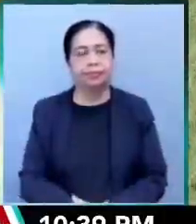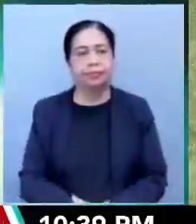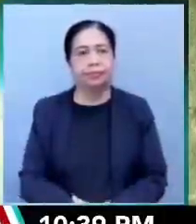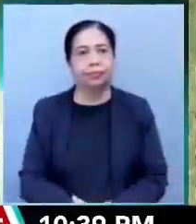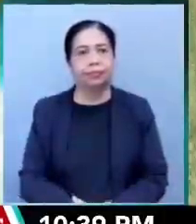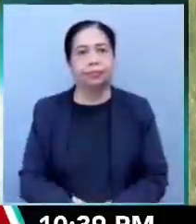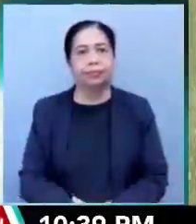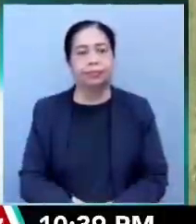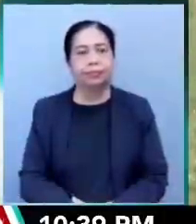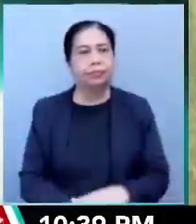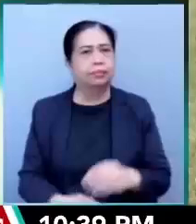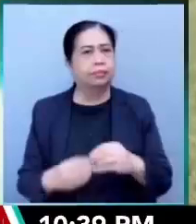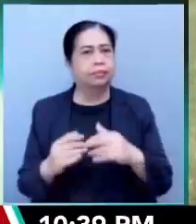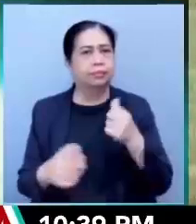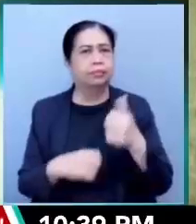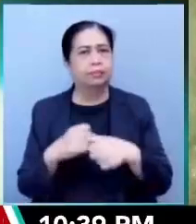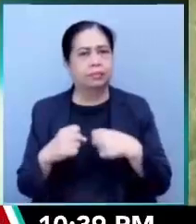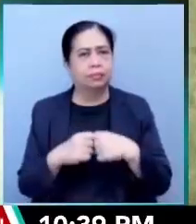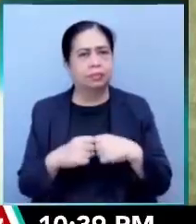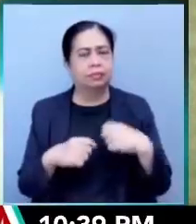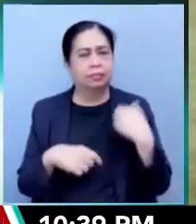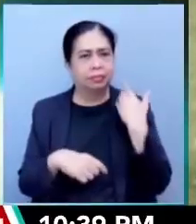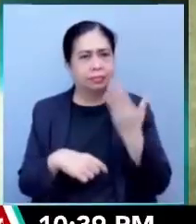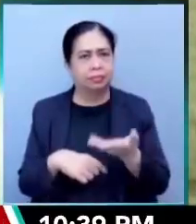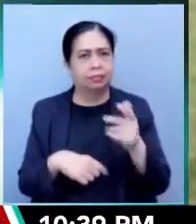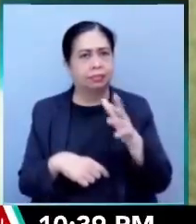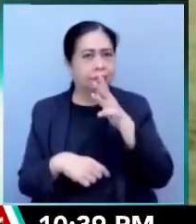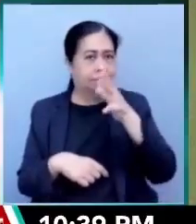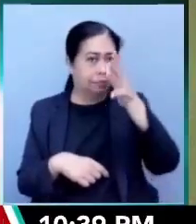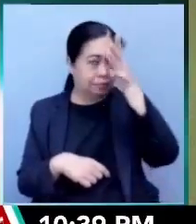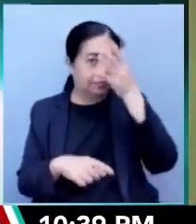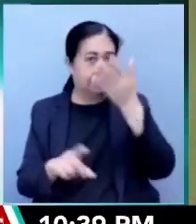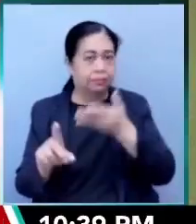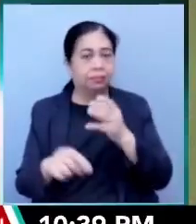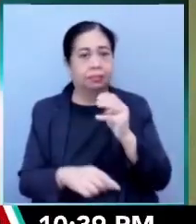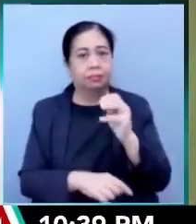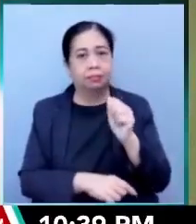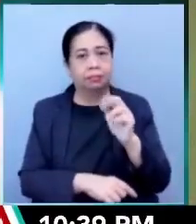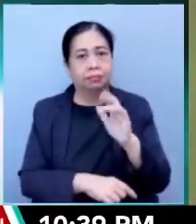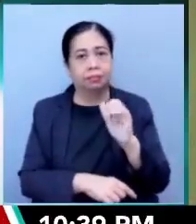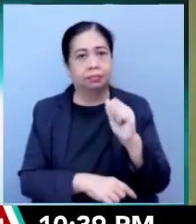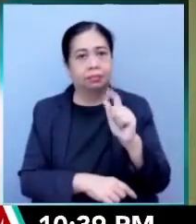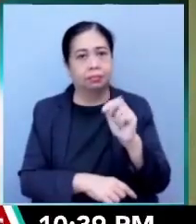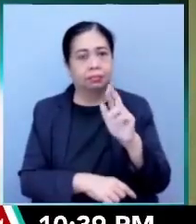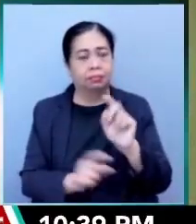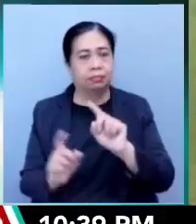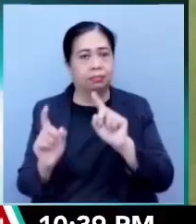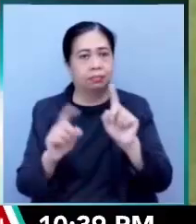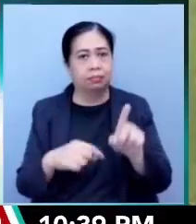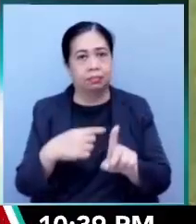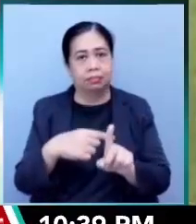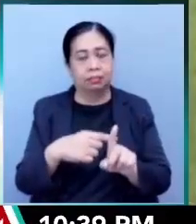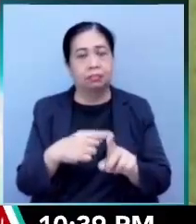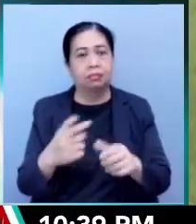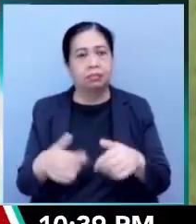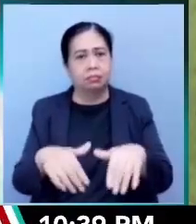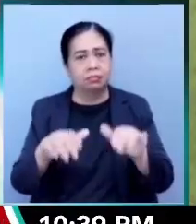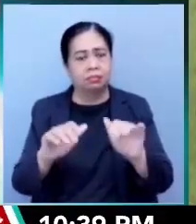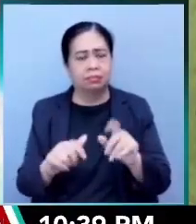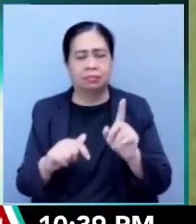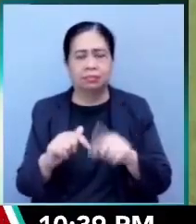Mahigit 10 taon na mula nang pumanaw ang mga magulang ni Maria Carla. Pero sa pagdalaw niya sa kanilang kuntod, di pa rin niya maiwasang